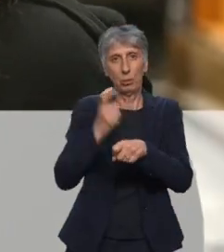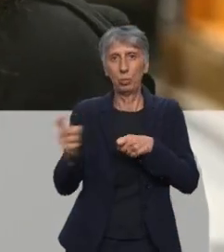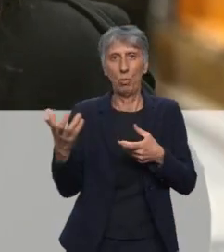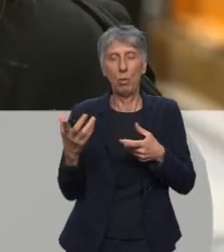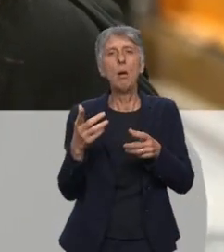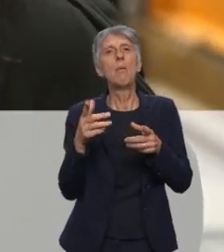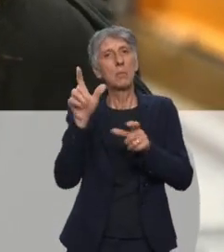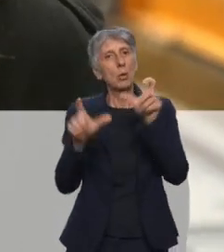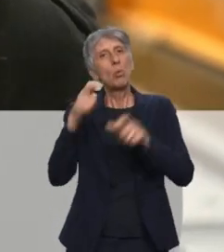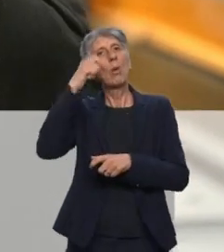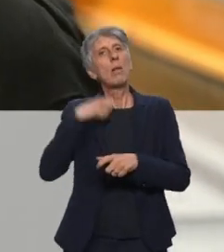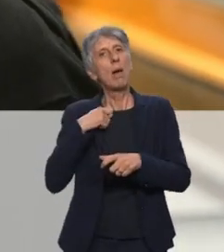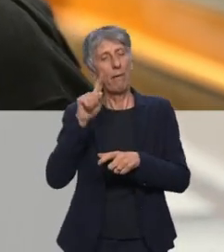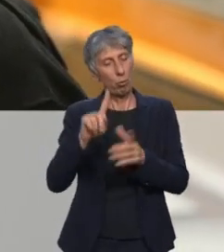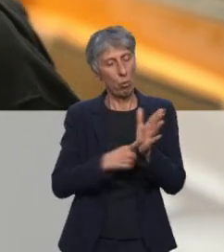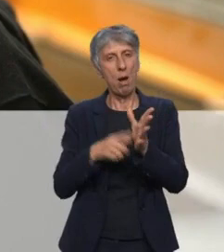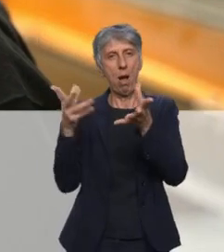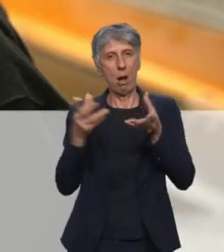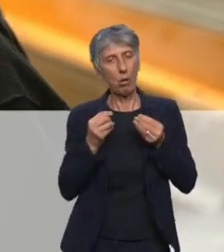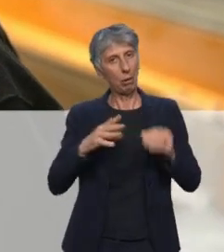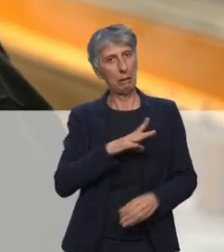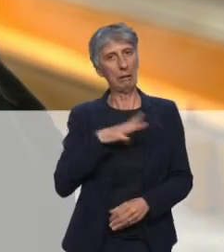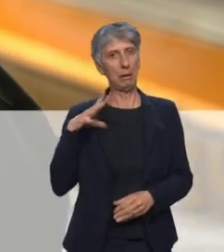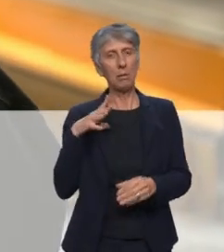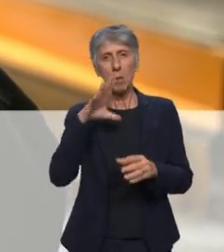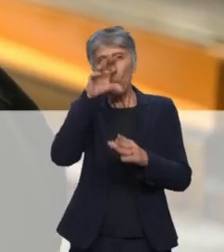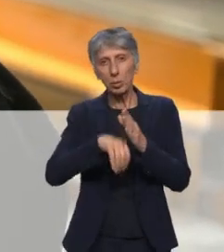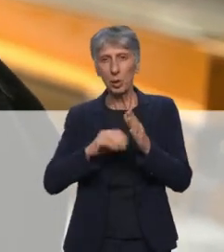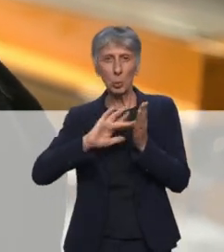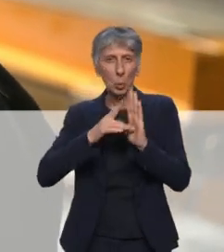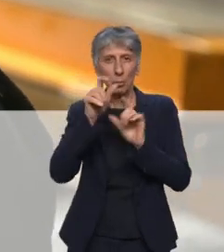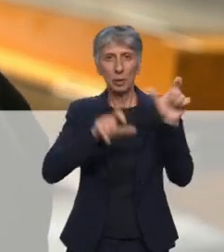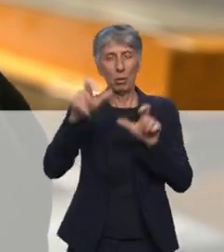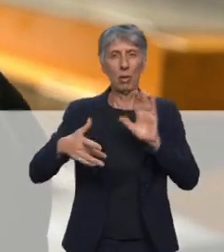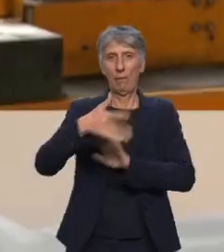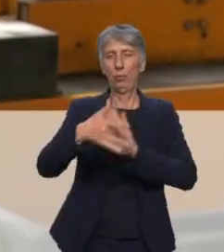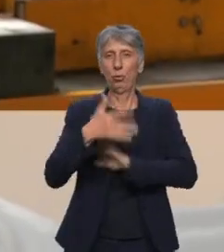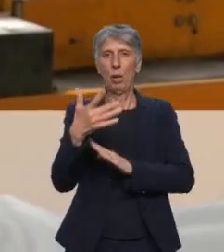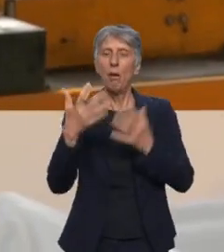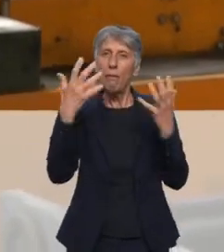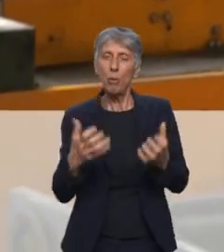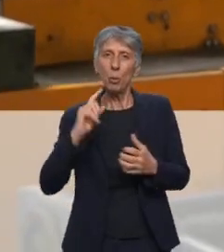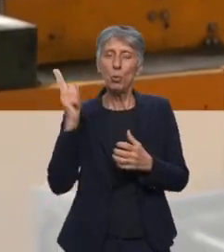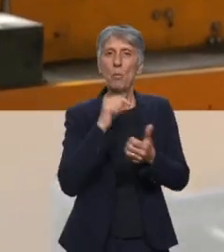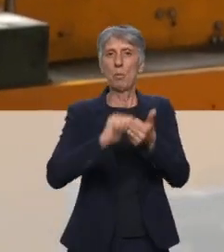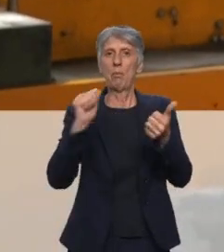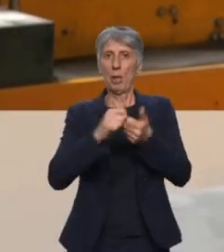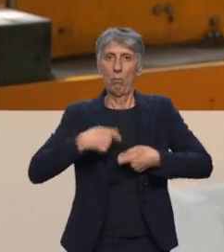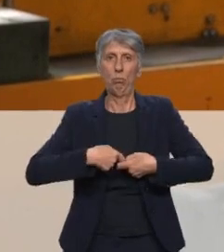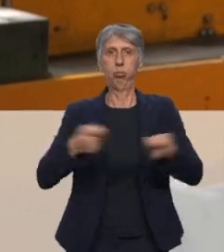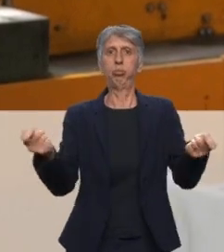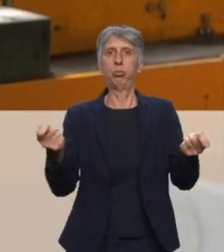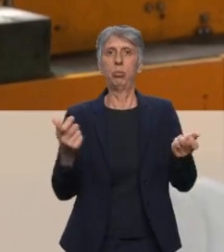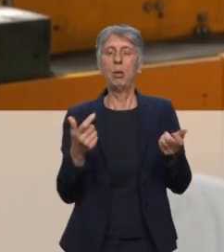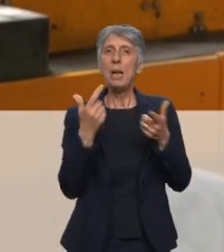et un accueil digne pour les Ukrainiens, mais aussi pour tous les autres réfugiés. Nous voulons la régularisation de tous